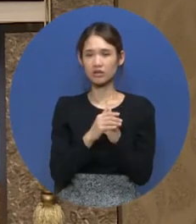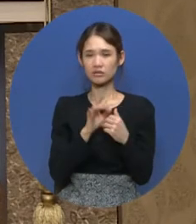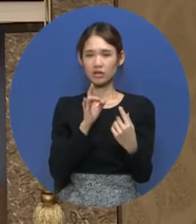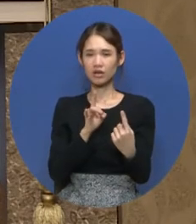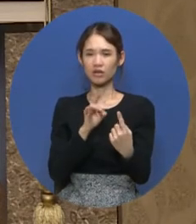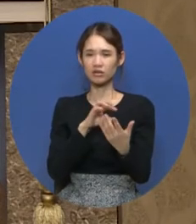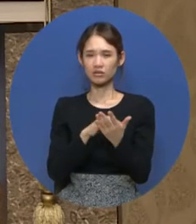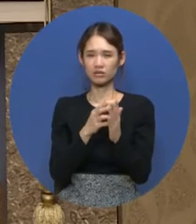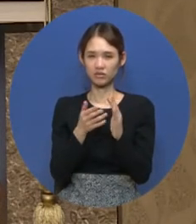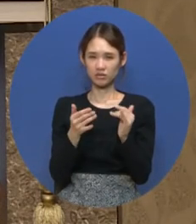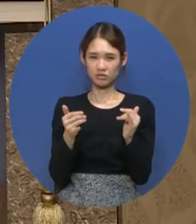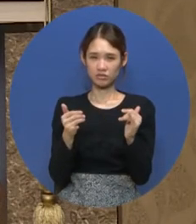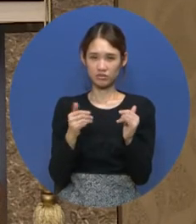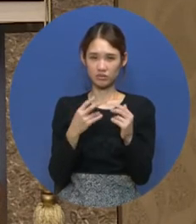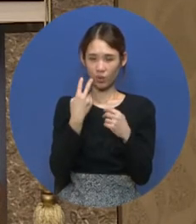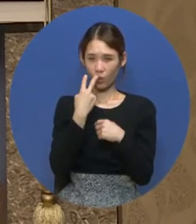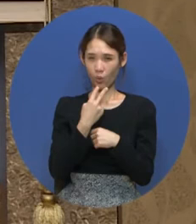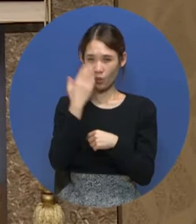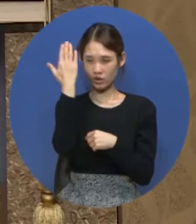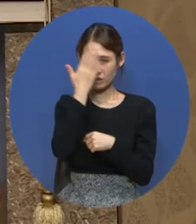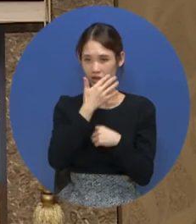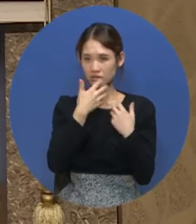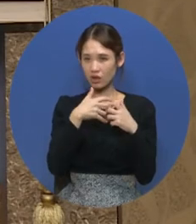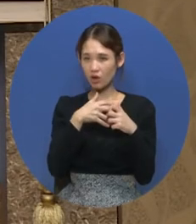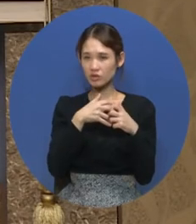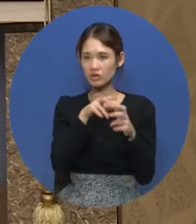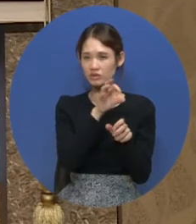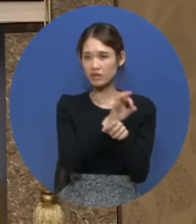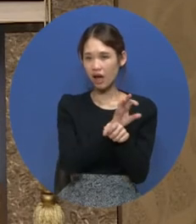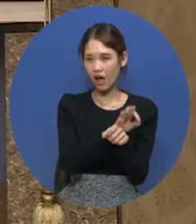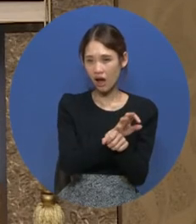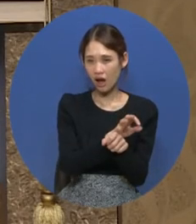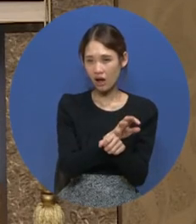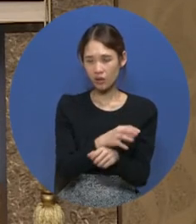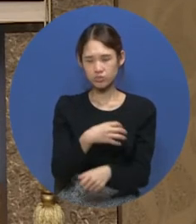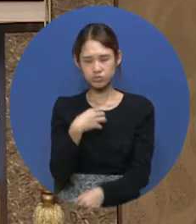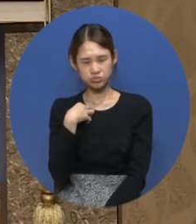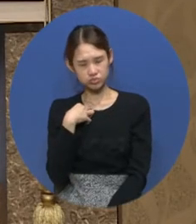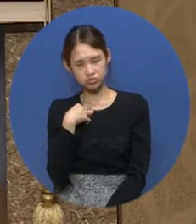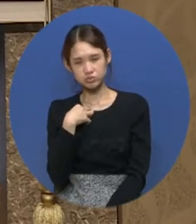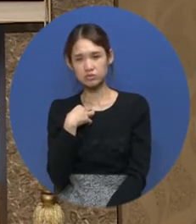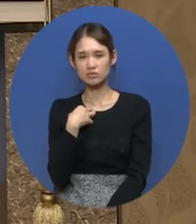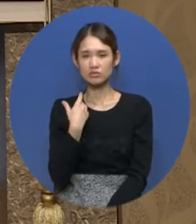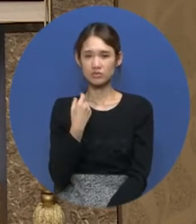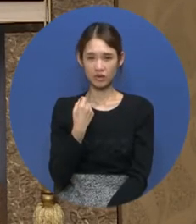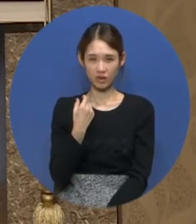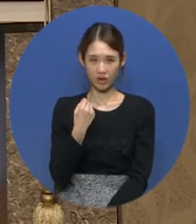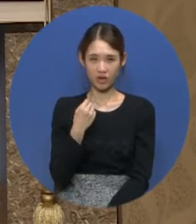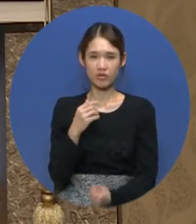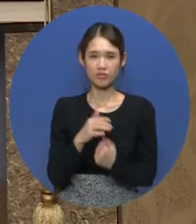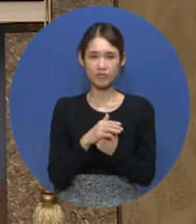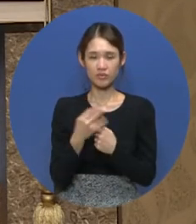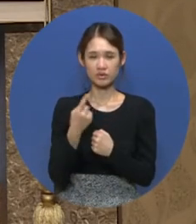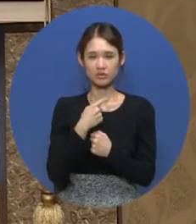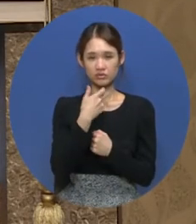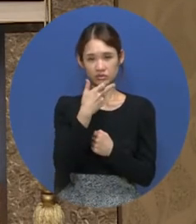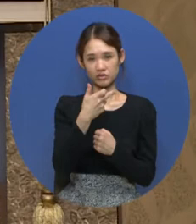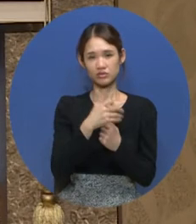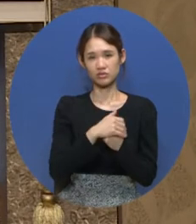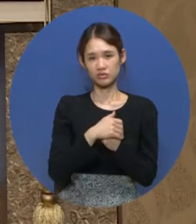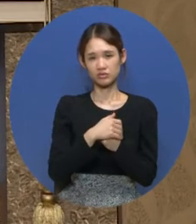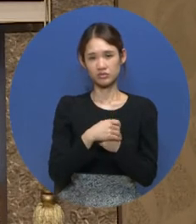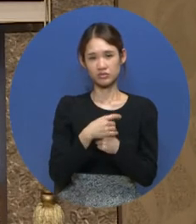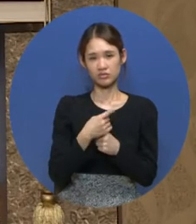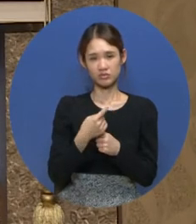계신 분들 한테는 그런 00 측 공기청정기가 정말 부담감 스러울 수 가 있어서 에 저희가 어 작년도